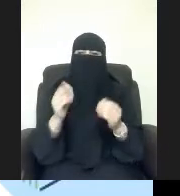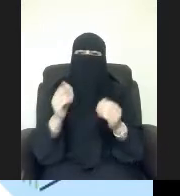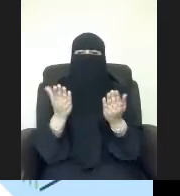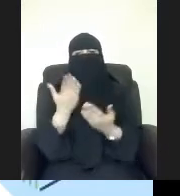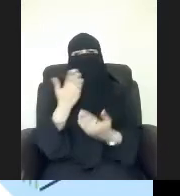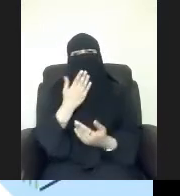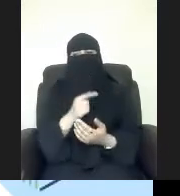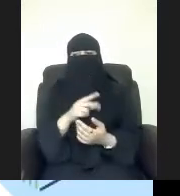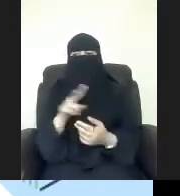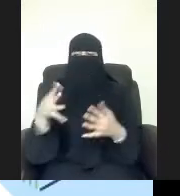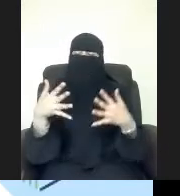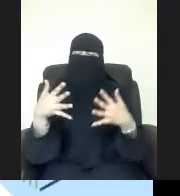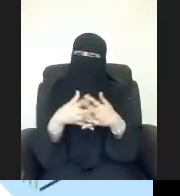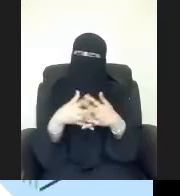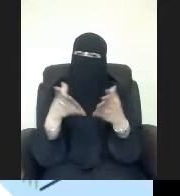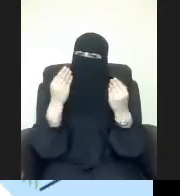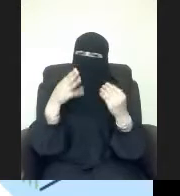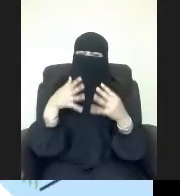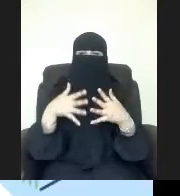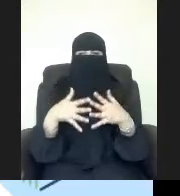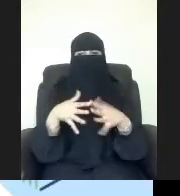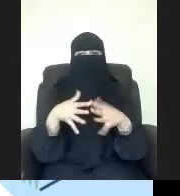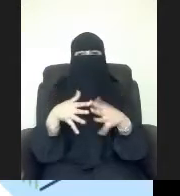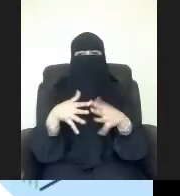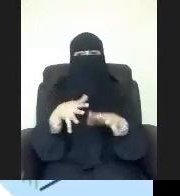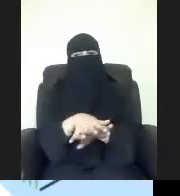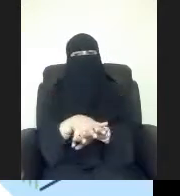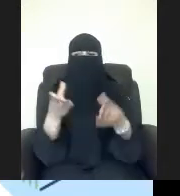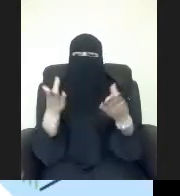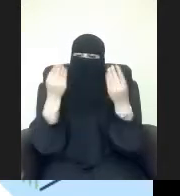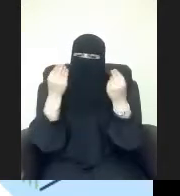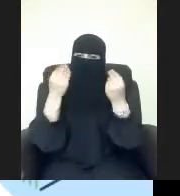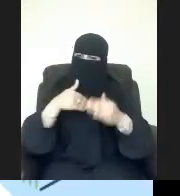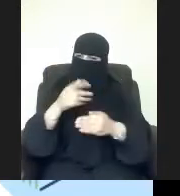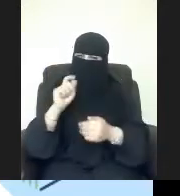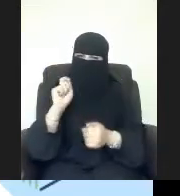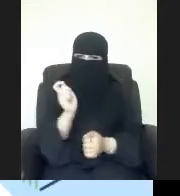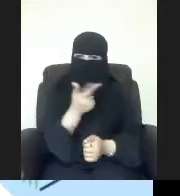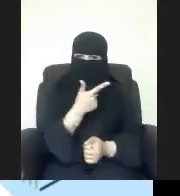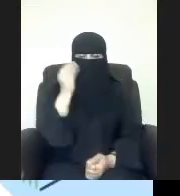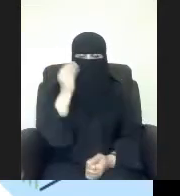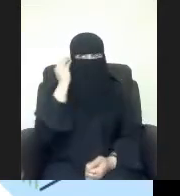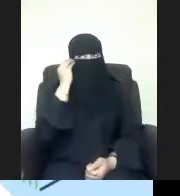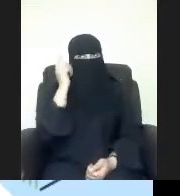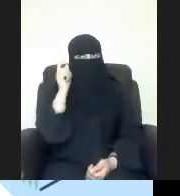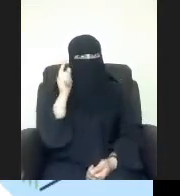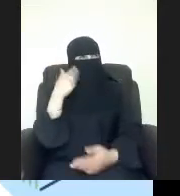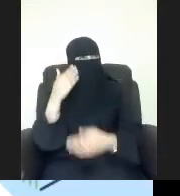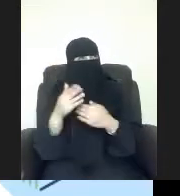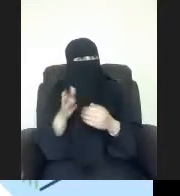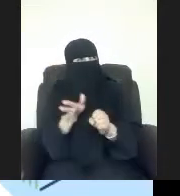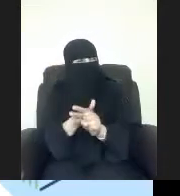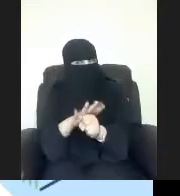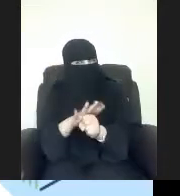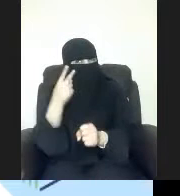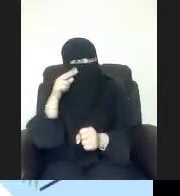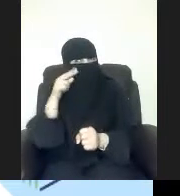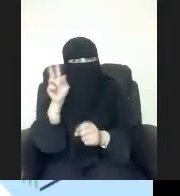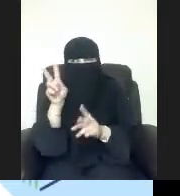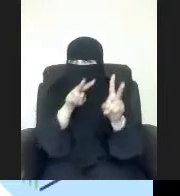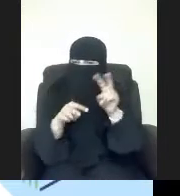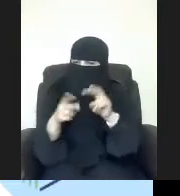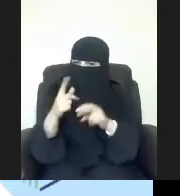التعلم المدمج والتعلم الطارئ، أول ما بدأت الجائحة كان هناك كثير من الحديث